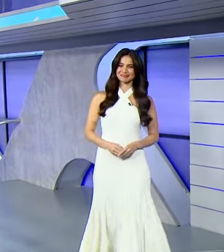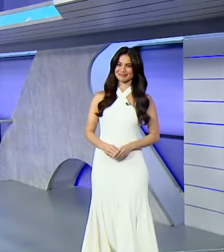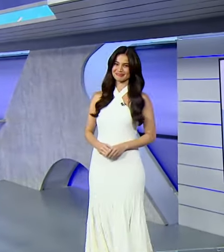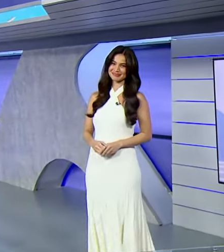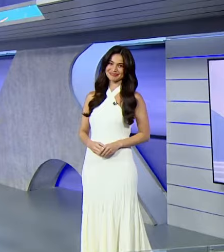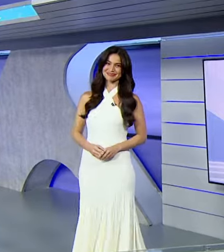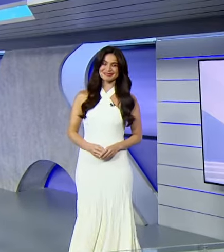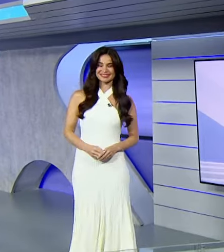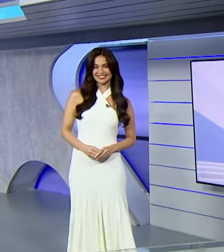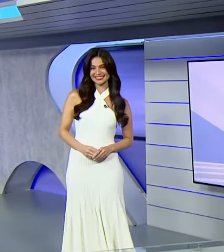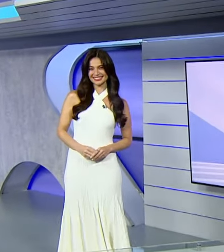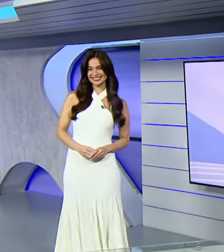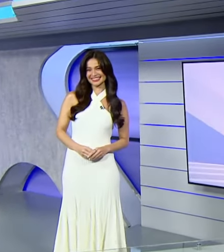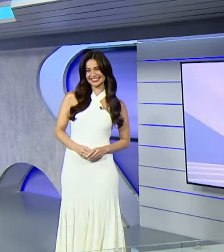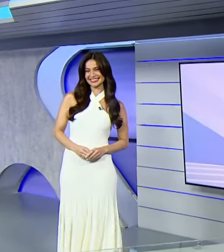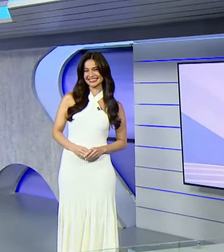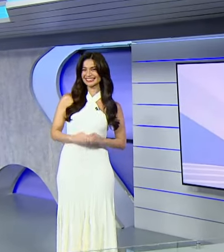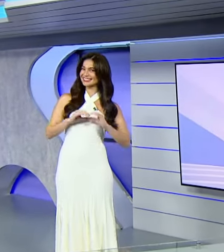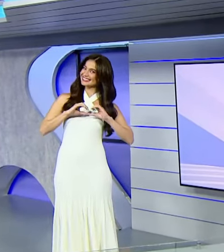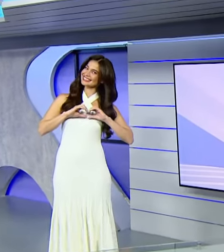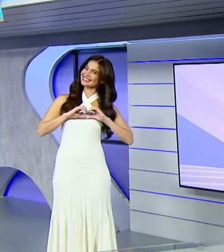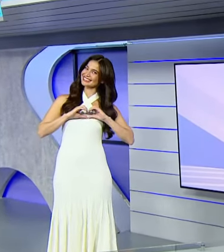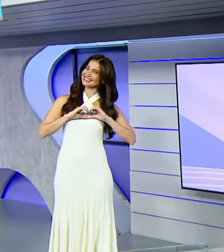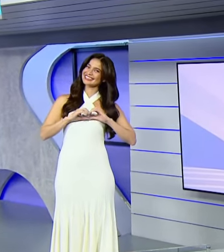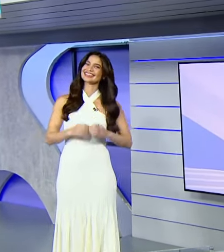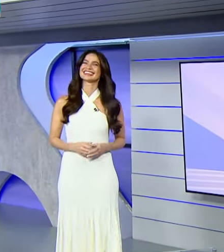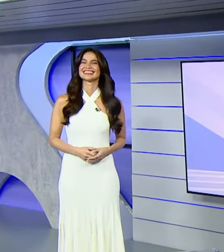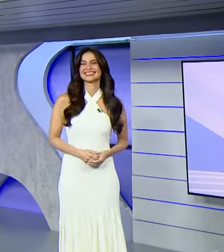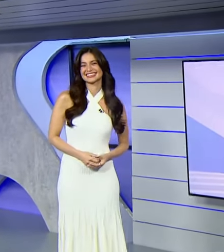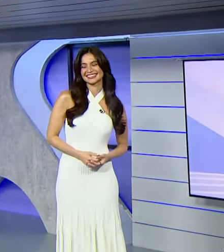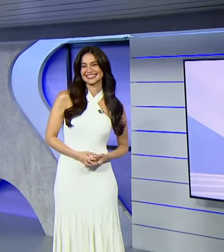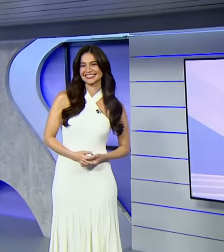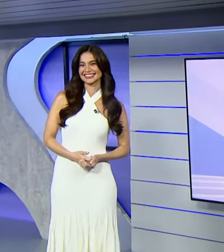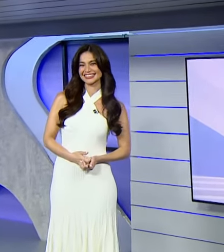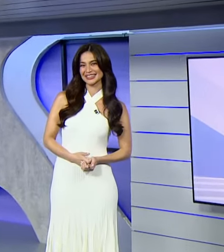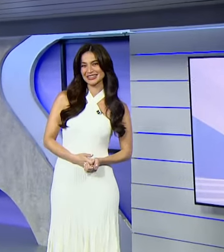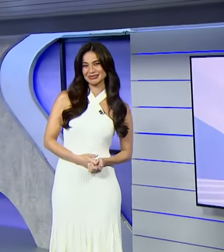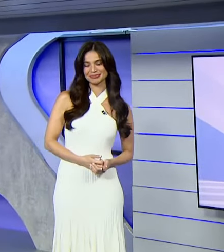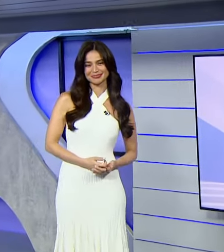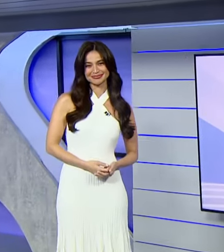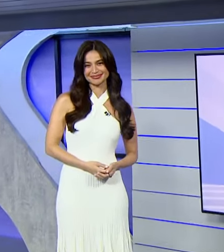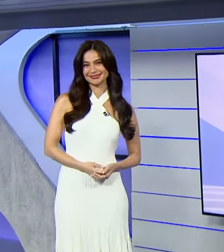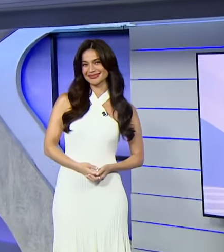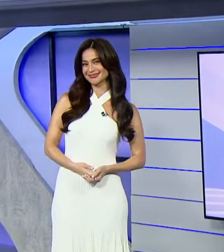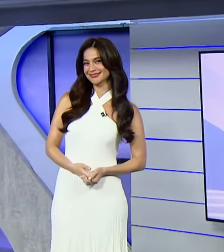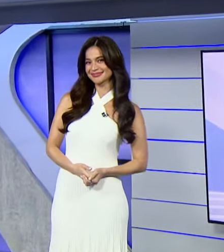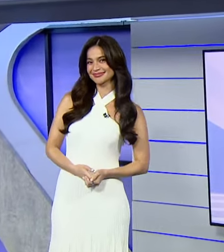live. Tutukan lahat ng yan sa pagbabalik ng 24 oras.